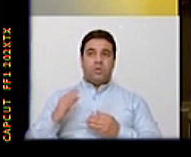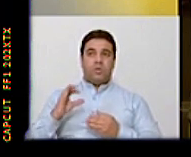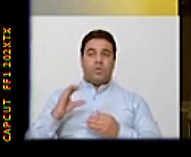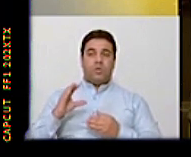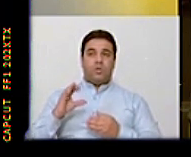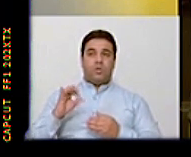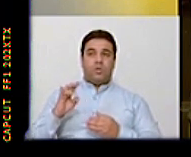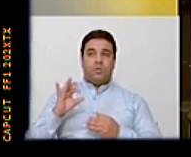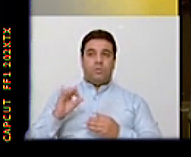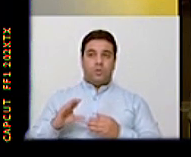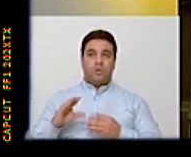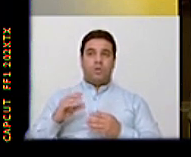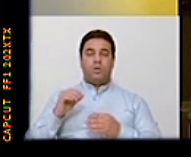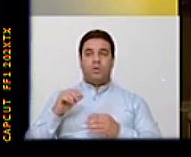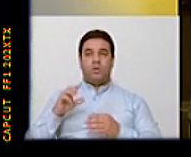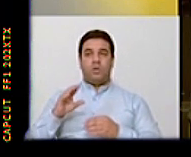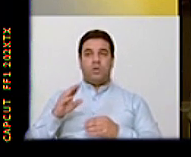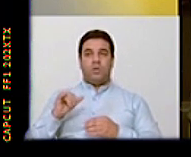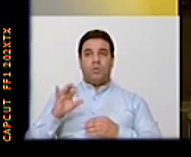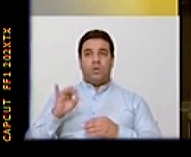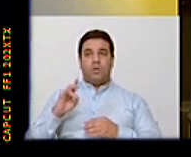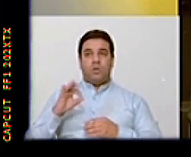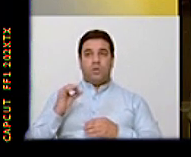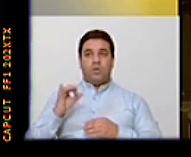so'nmas tebranishlardir.